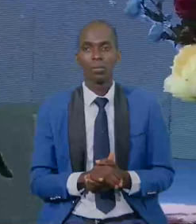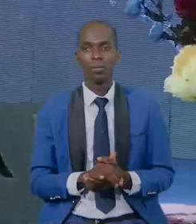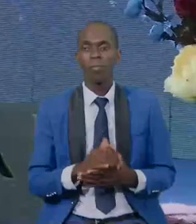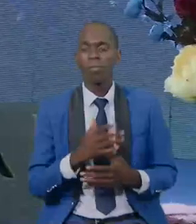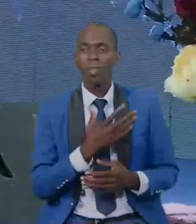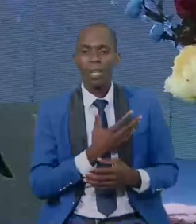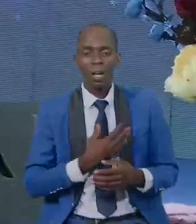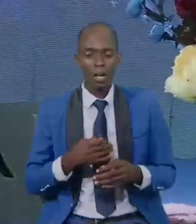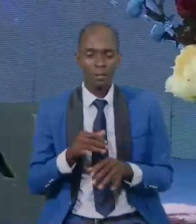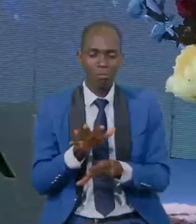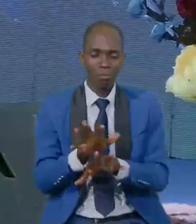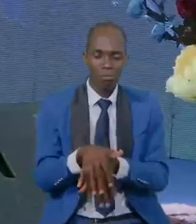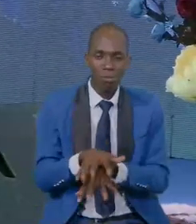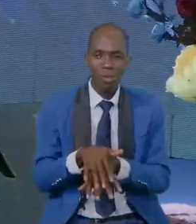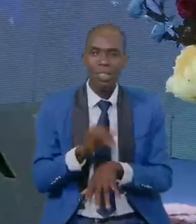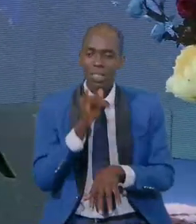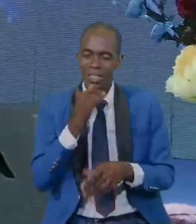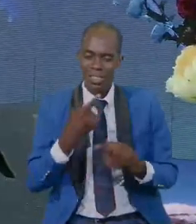là.